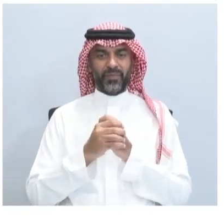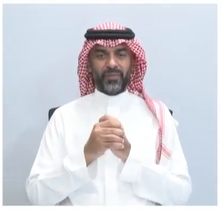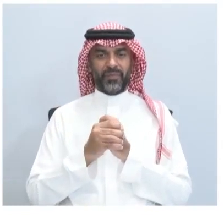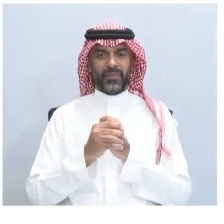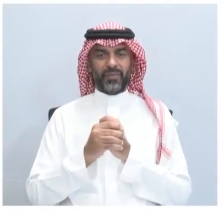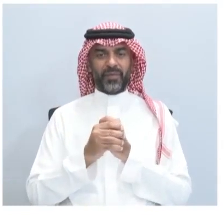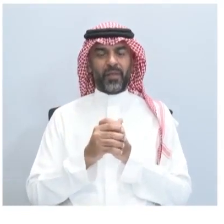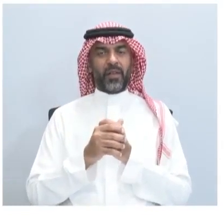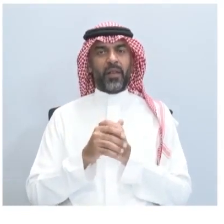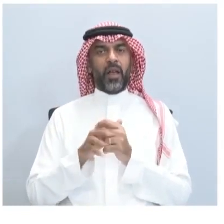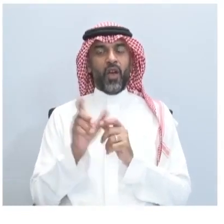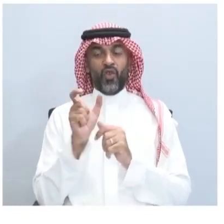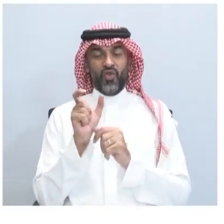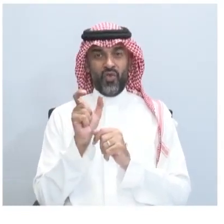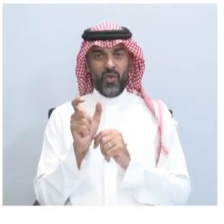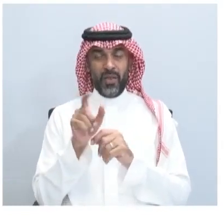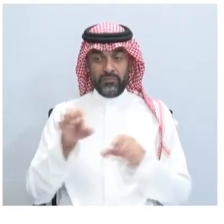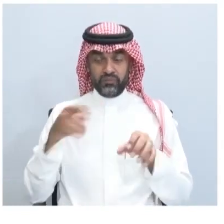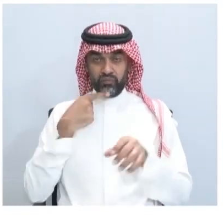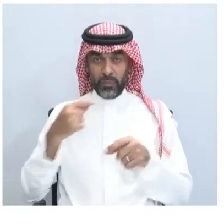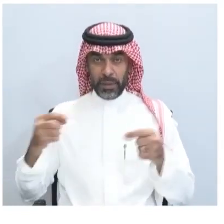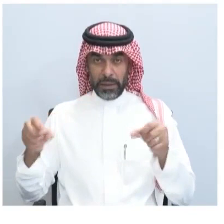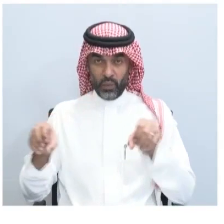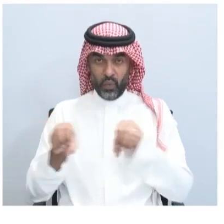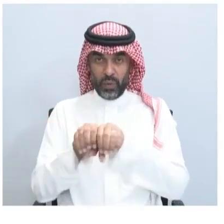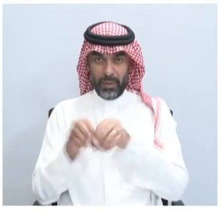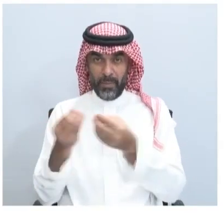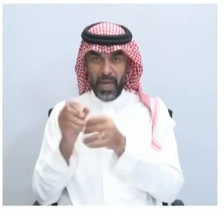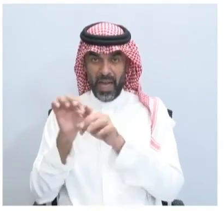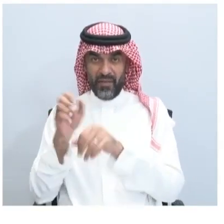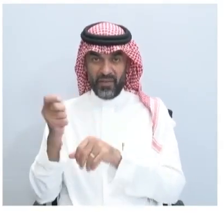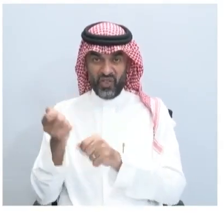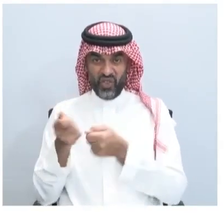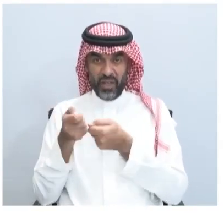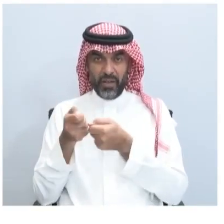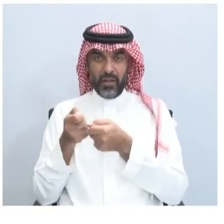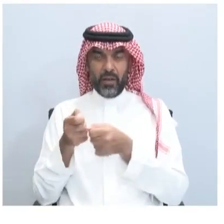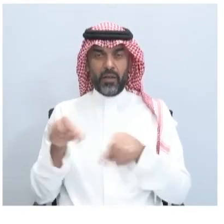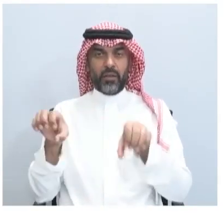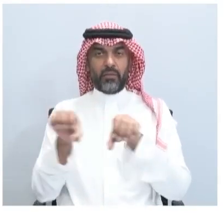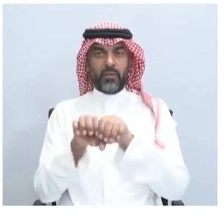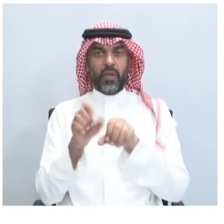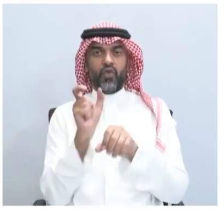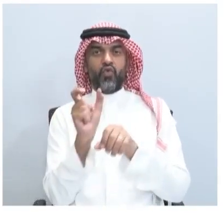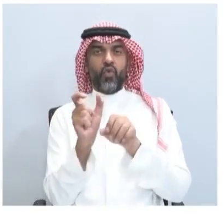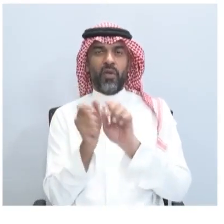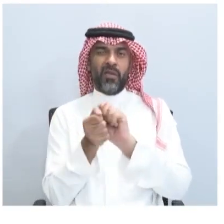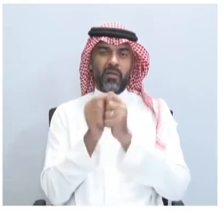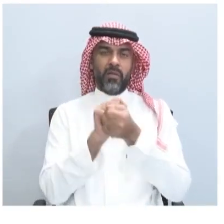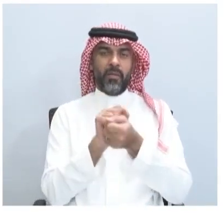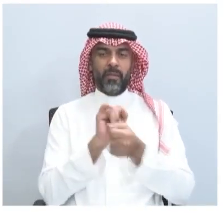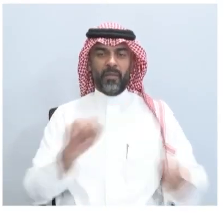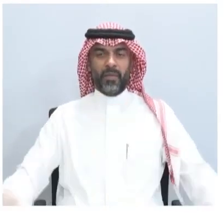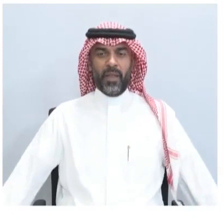تقلب النون فيهما ماذا ميما وتدغم في ميم من مثال ذلك ممن